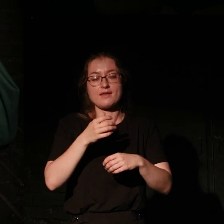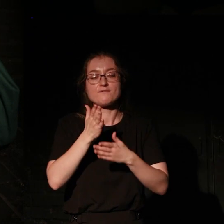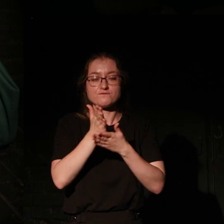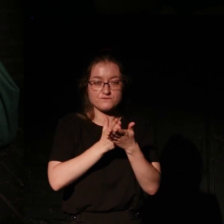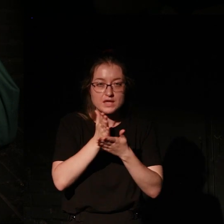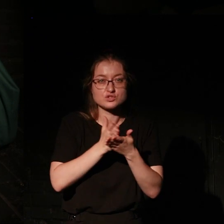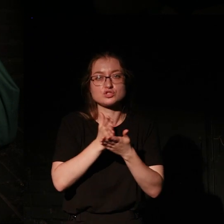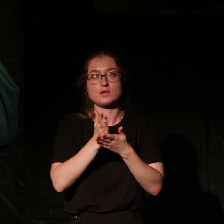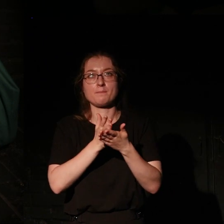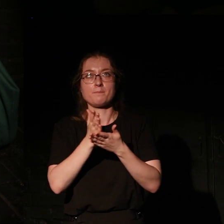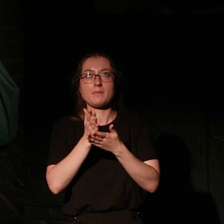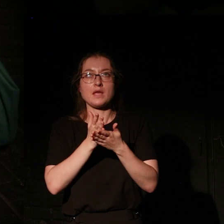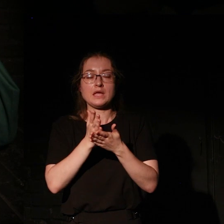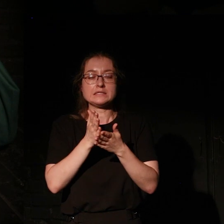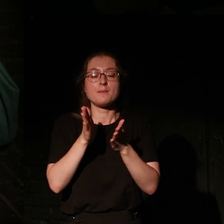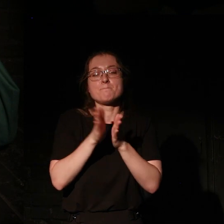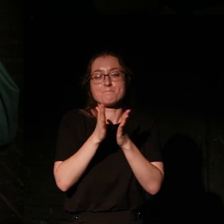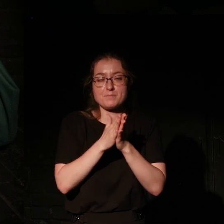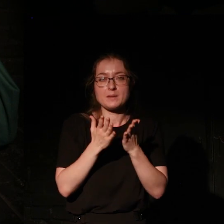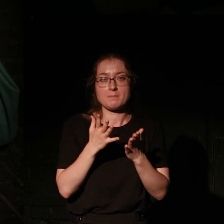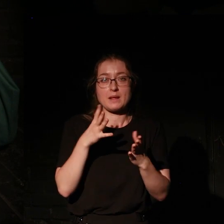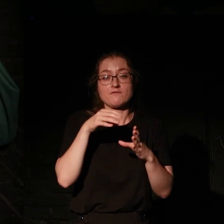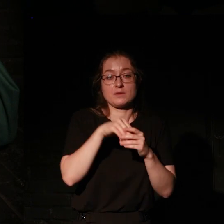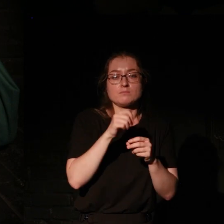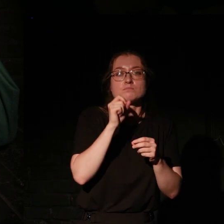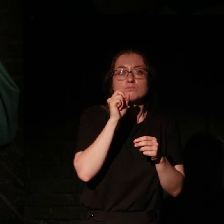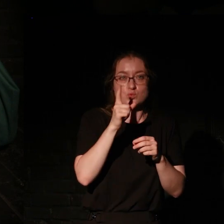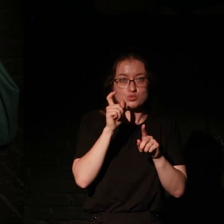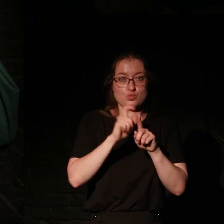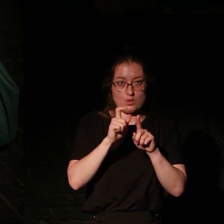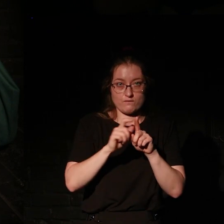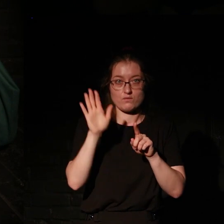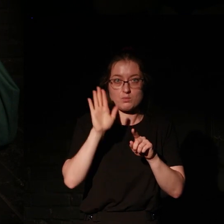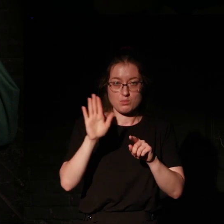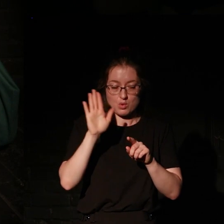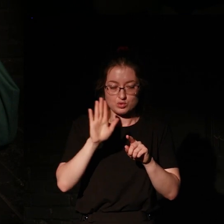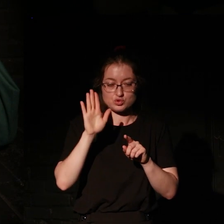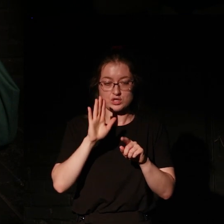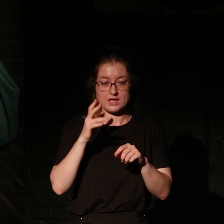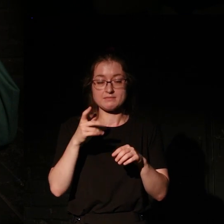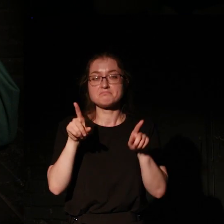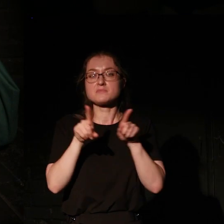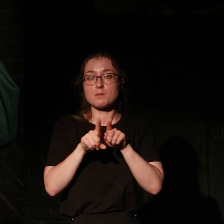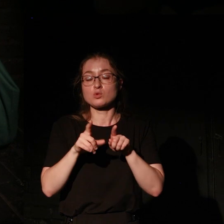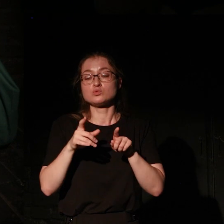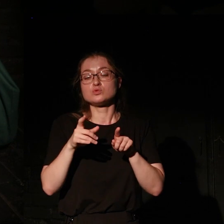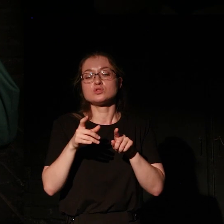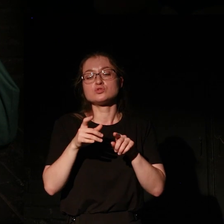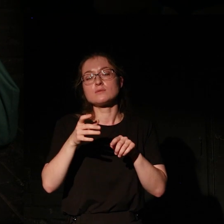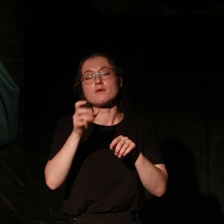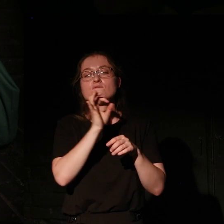w Biblii jest to Słowo Boże i autorzy byli